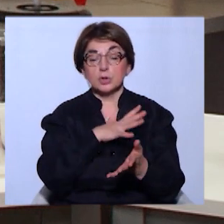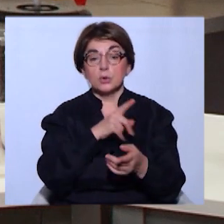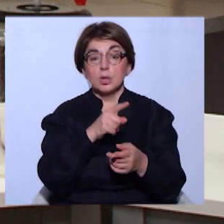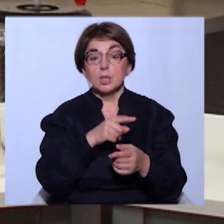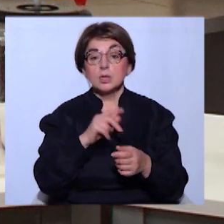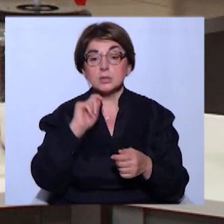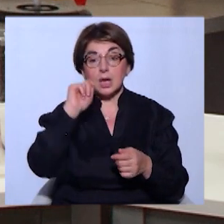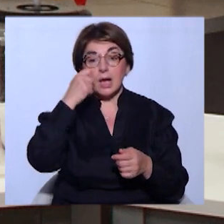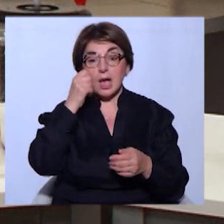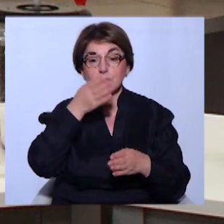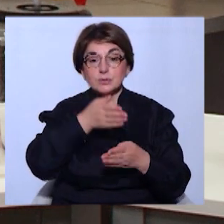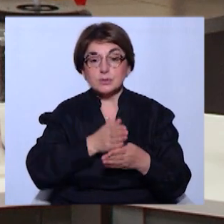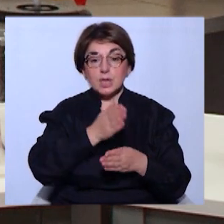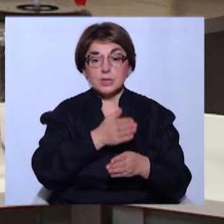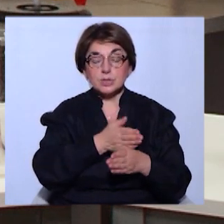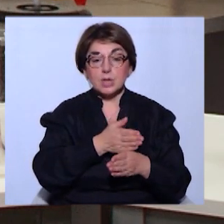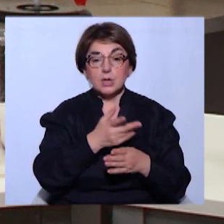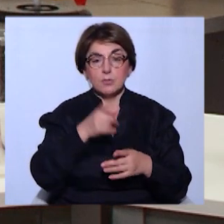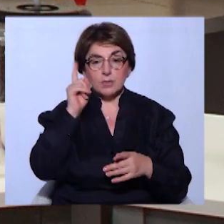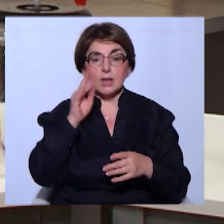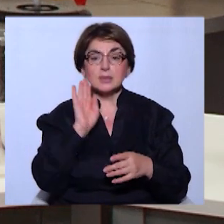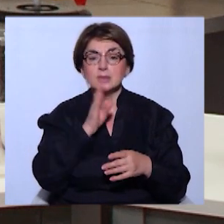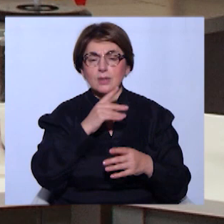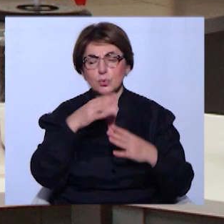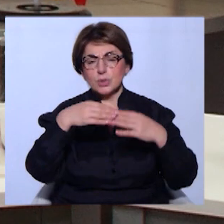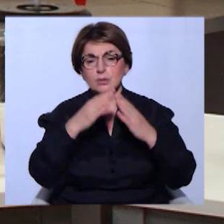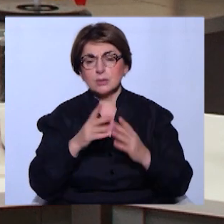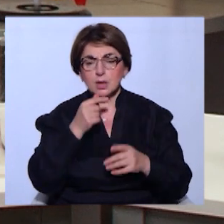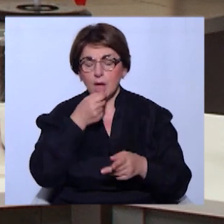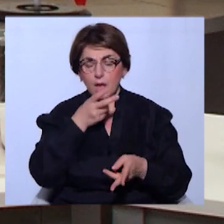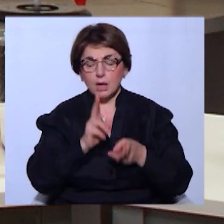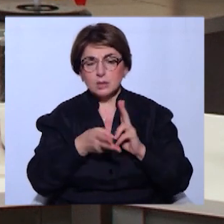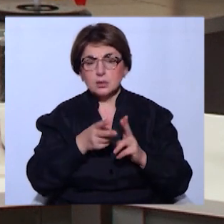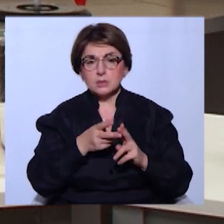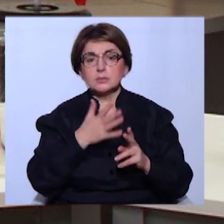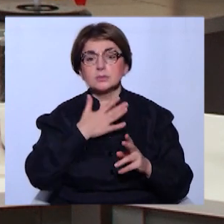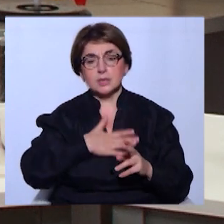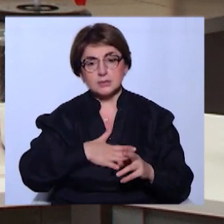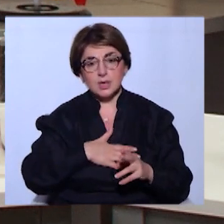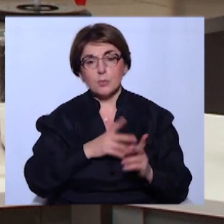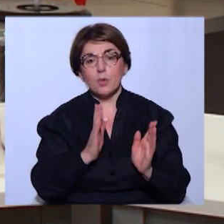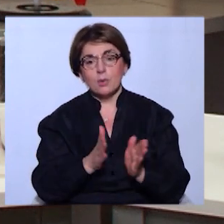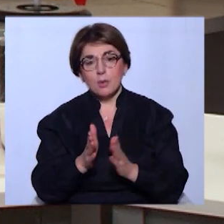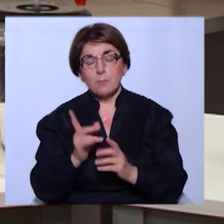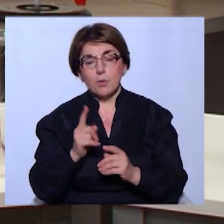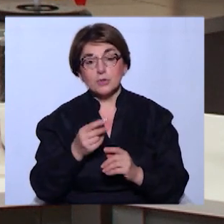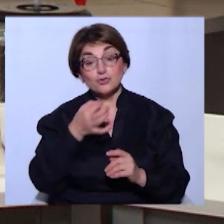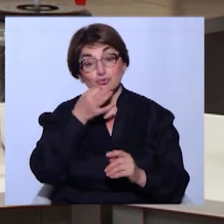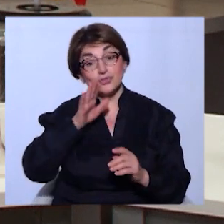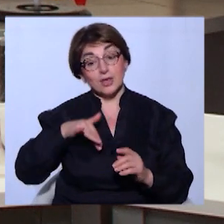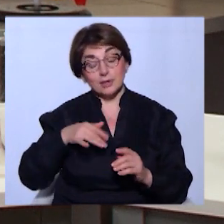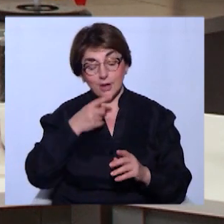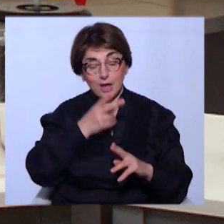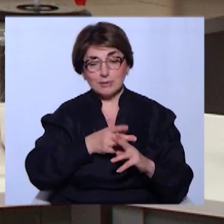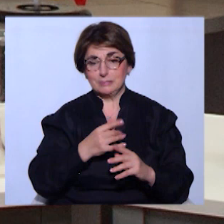და ალბათ ყველა დიასახლისი დამეთანხმება, რომ სადილის მომზადება ძალიან სასიამოვნო პროცესია, მანამ სანამ ხახვთან გვექნება შეხება.